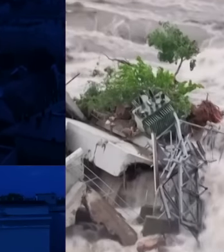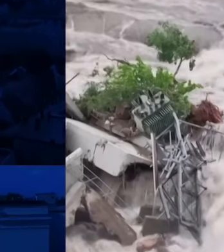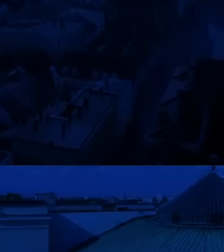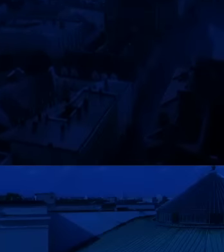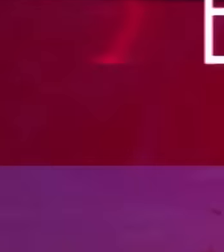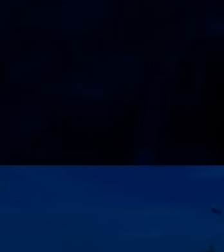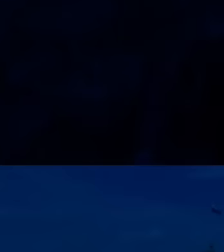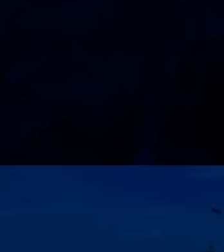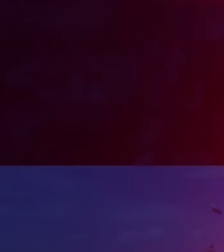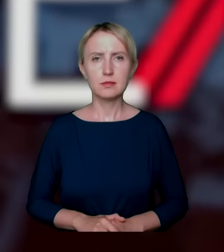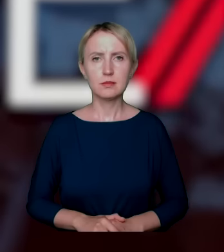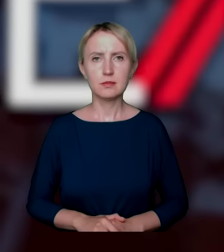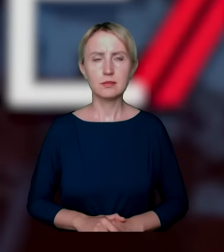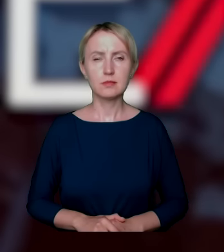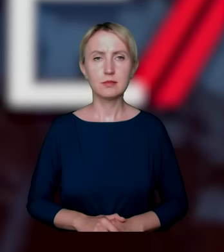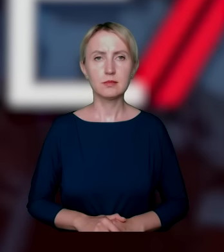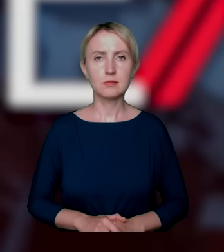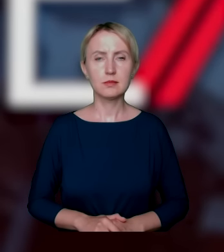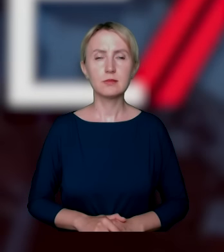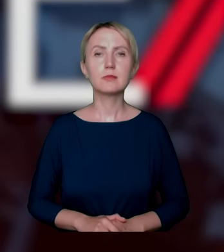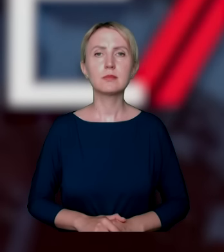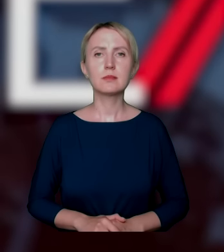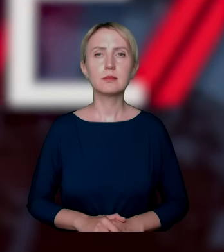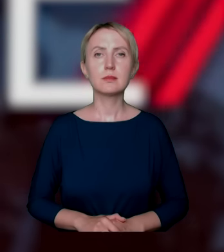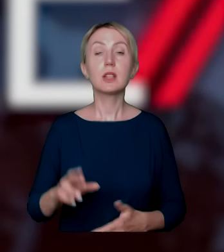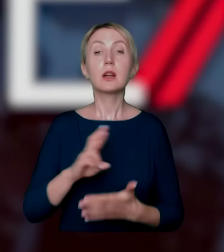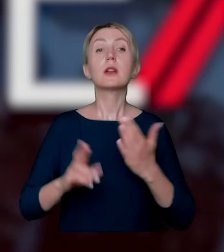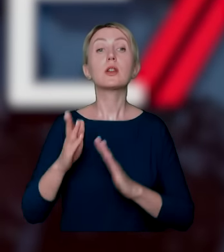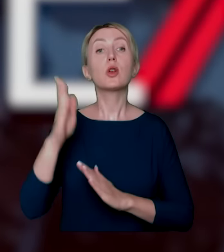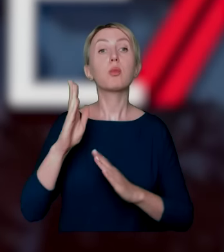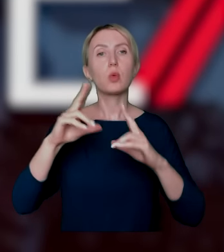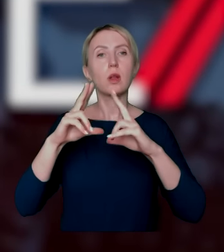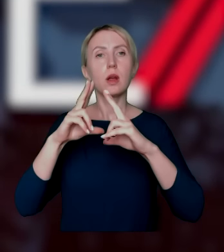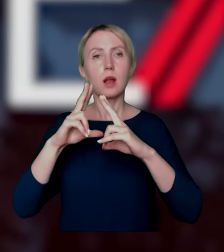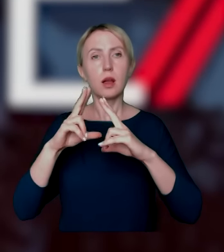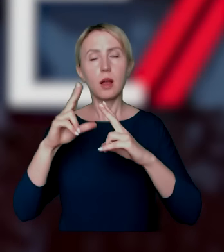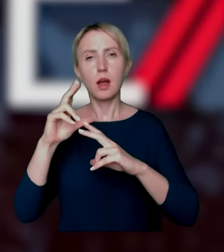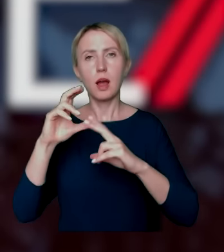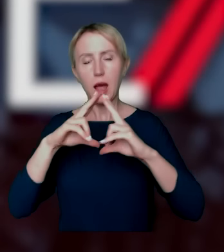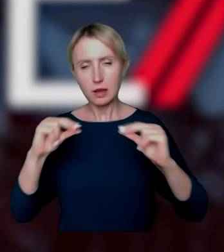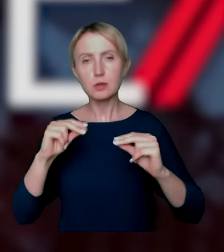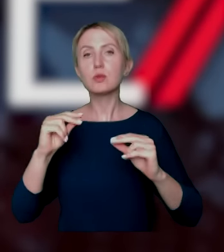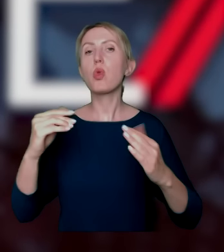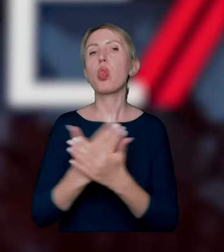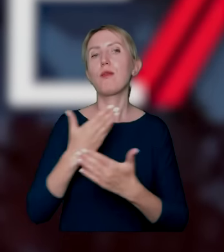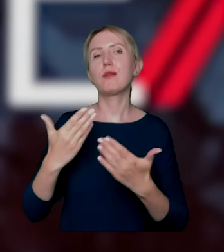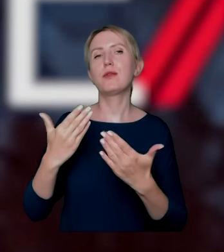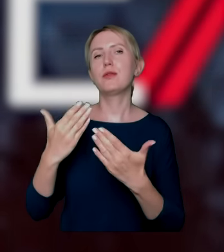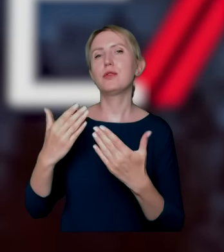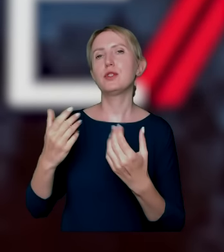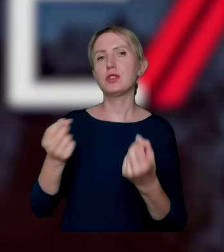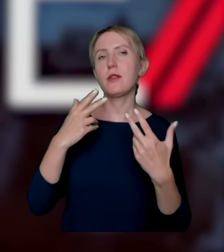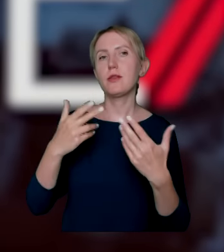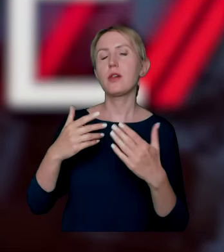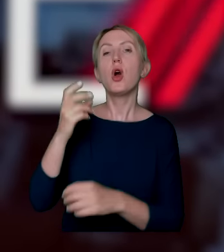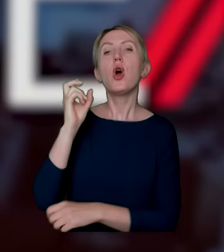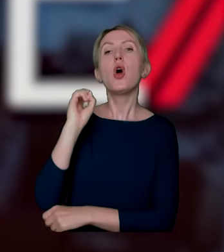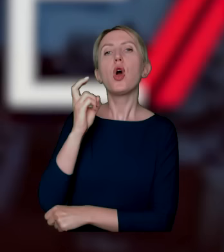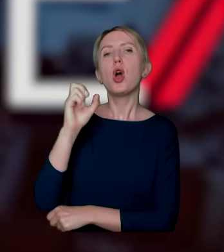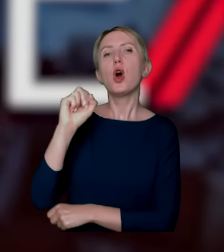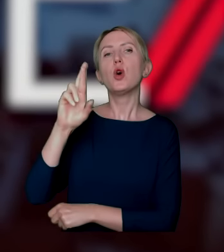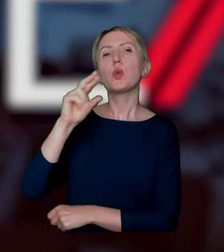na krawędzi. Rada Północnoatlantycka wybrała nowego szefa NATO. Zostanie nim dotychczasowy premier Holandii Mark Rutte.